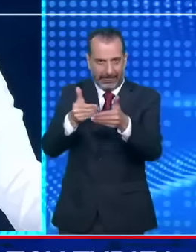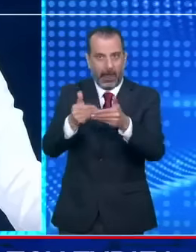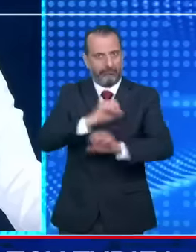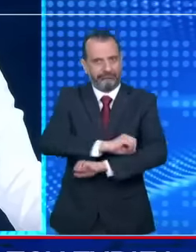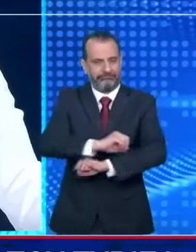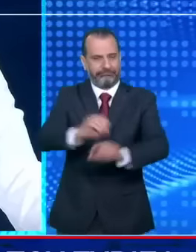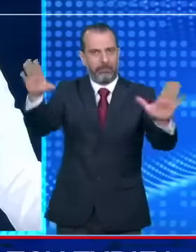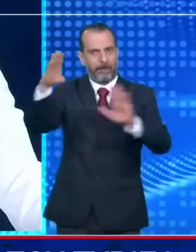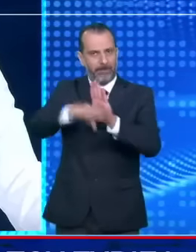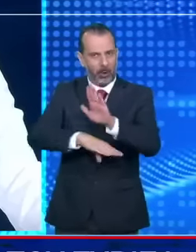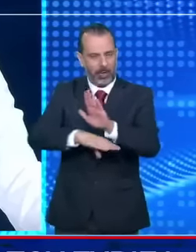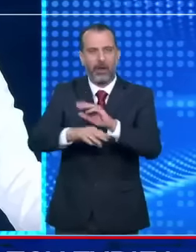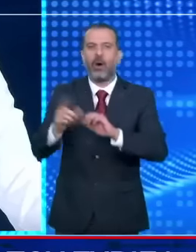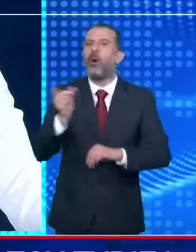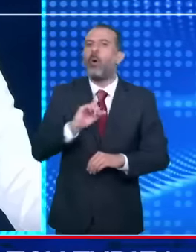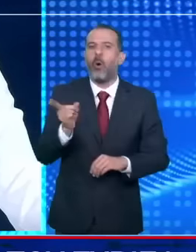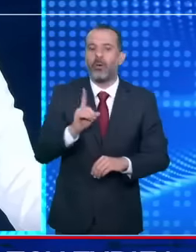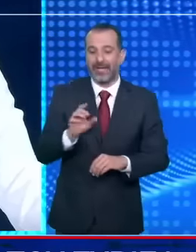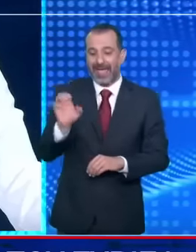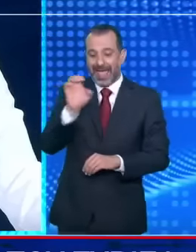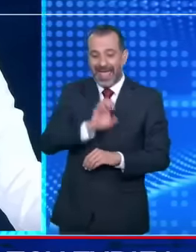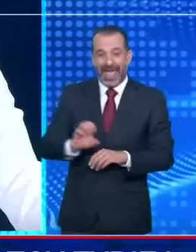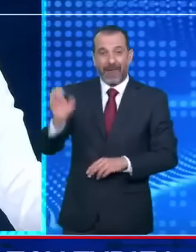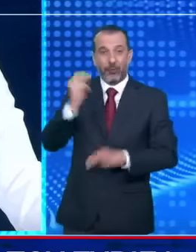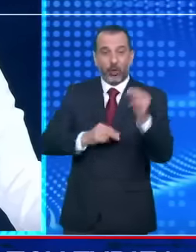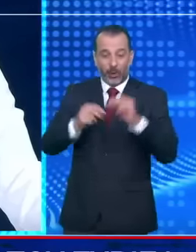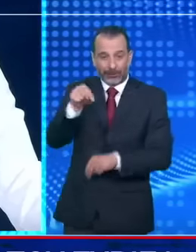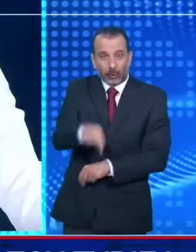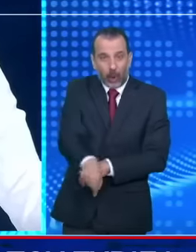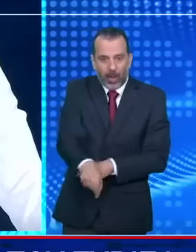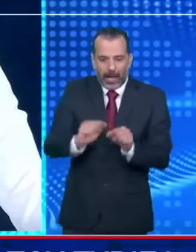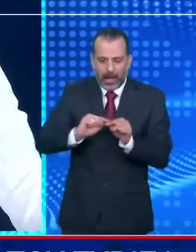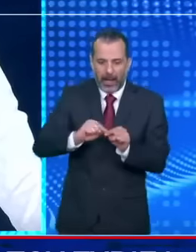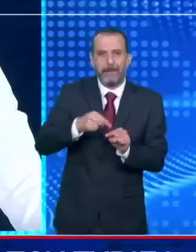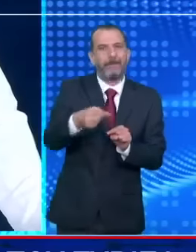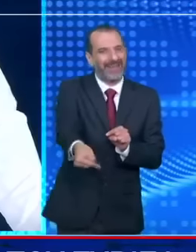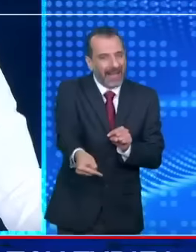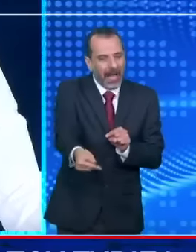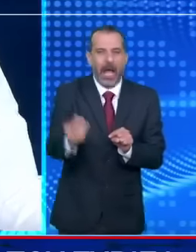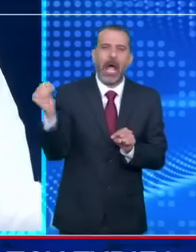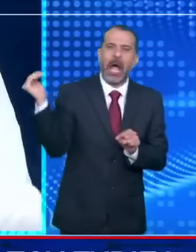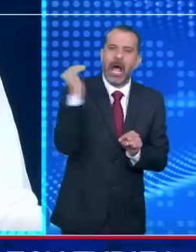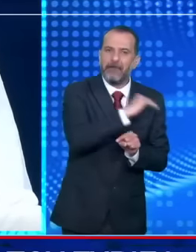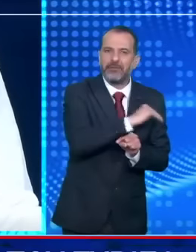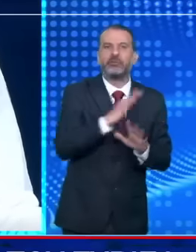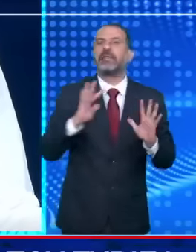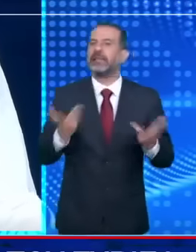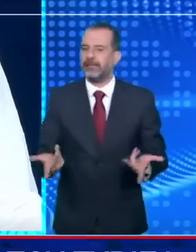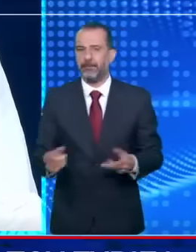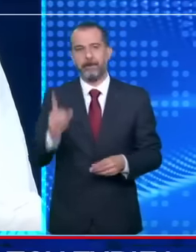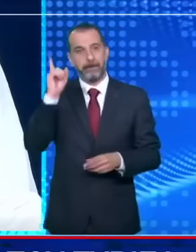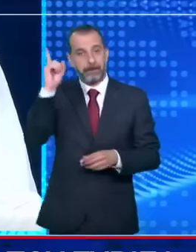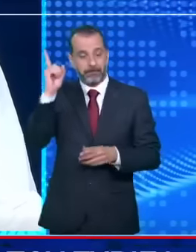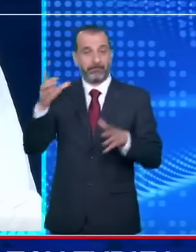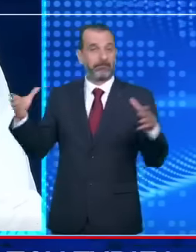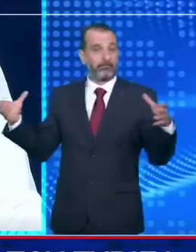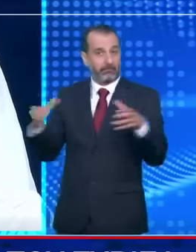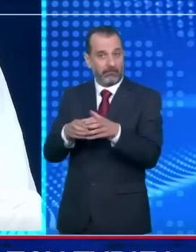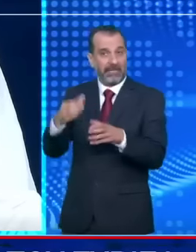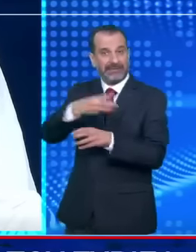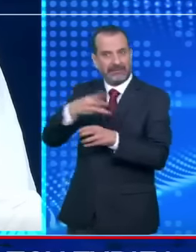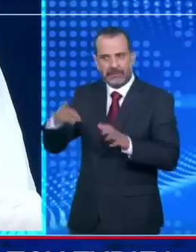εκλογές. Την επομένη των ευρωεκλογών, πέρα από την στελέχωση του ΣΥΡΙΖΑ σε όλα τα